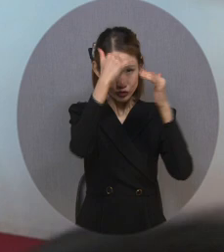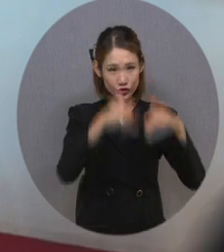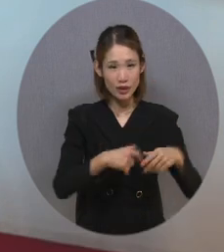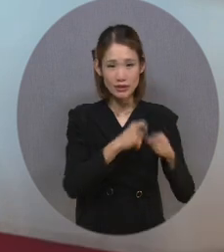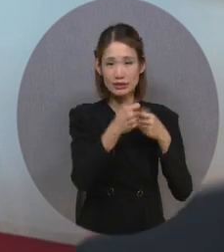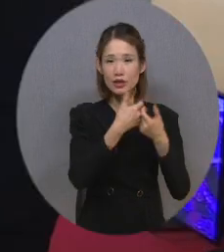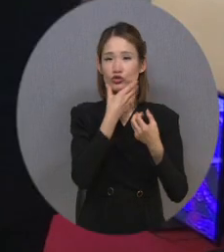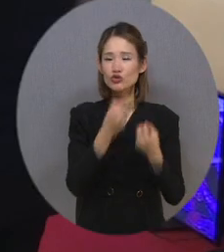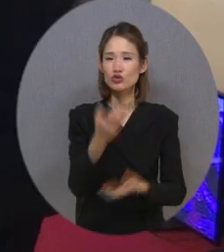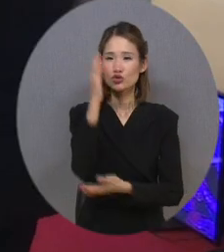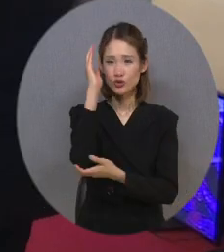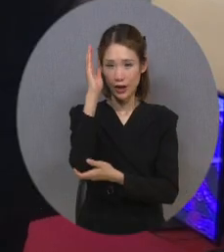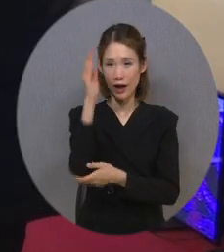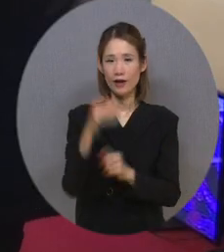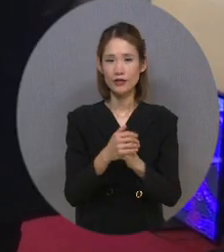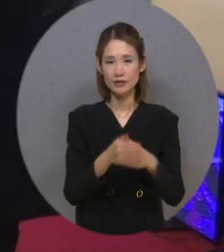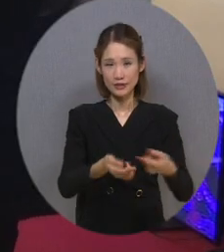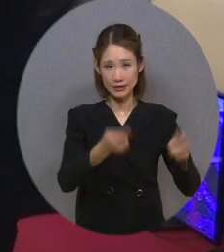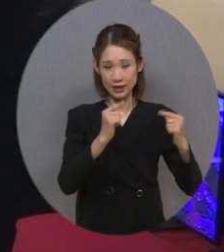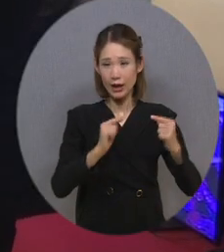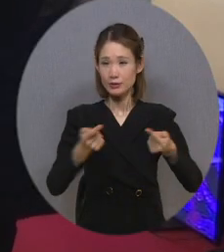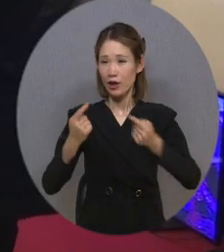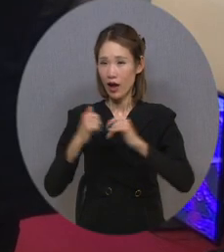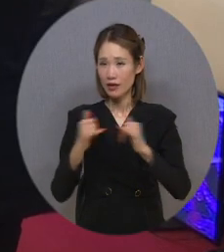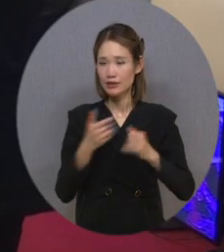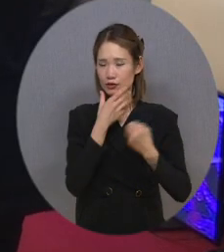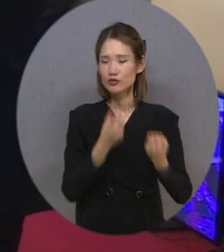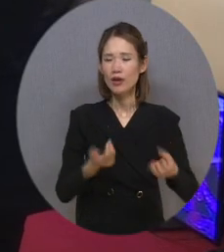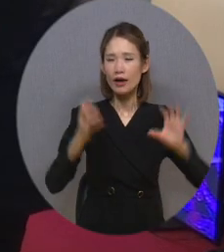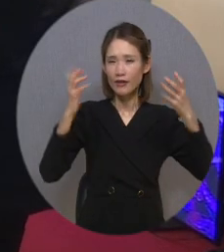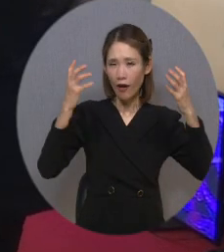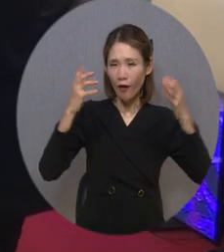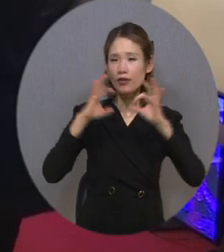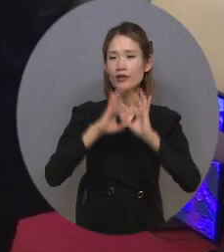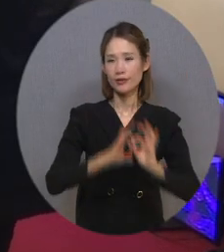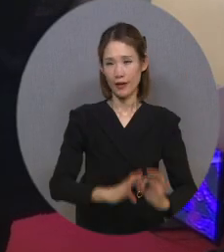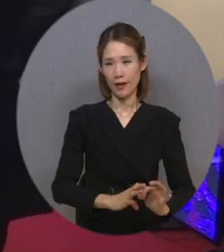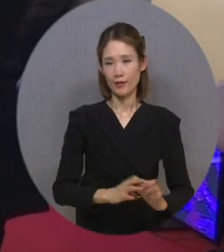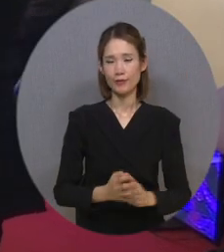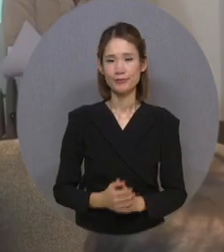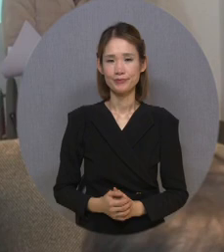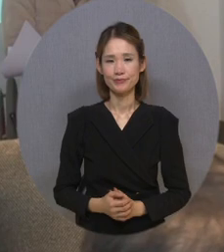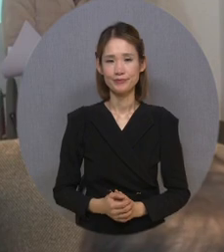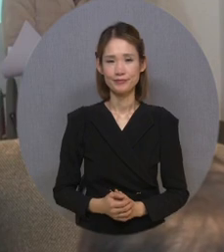축사와 더불어 참석한 내빈들의 많은 축하와 격려로 이어졌습니다.